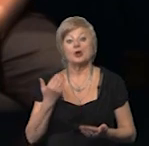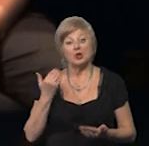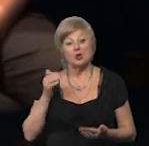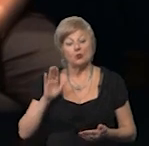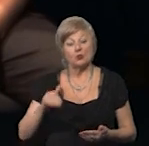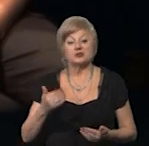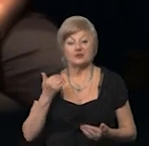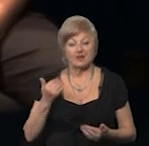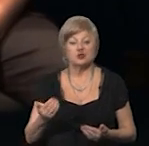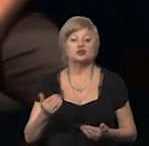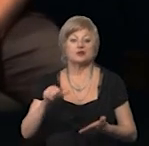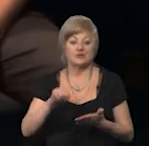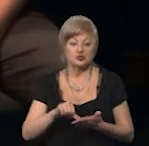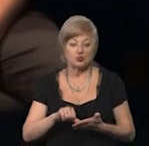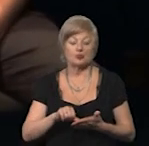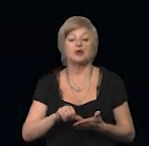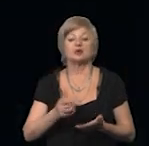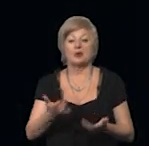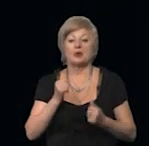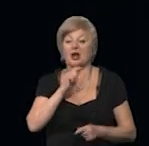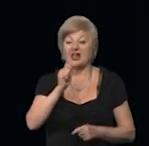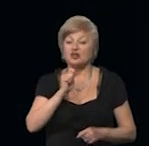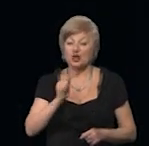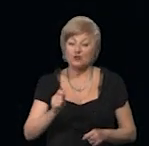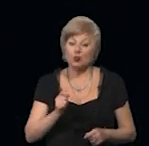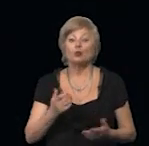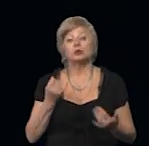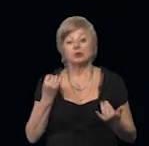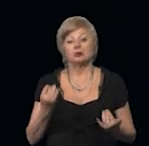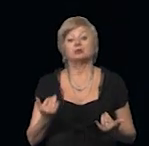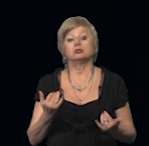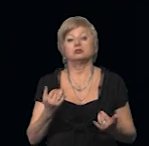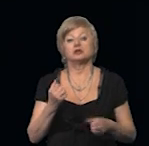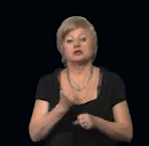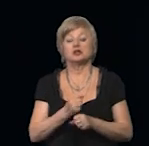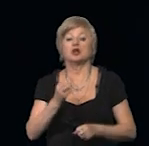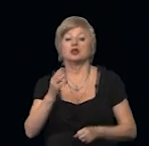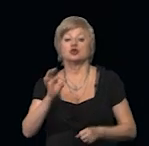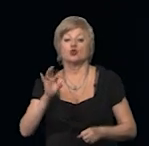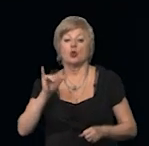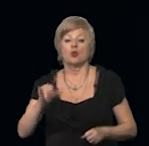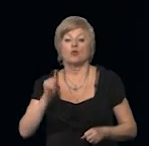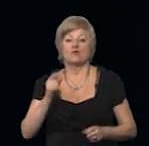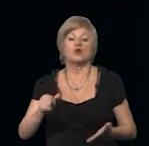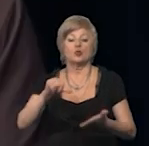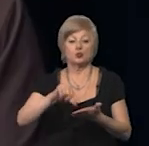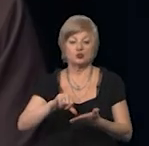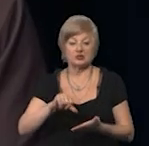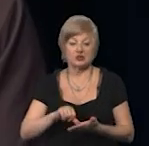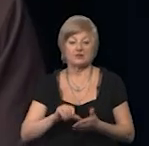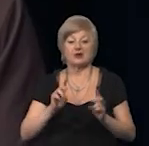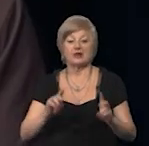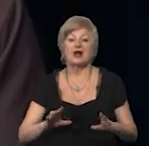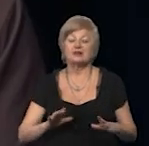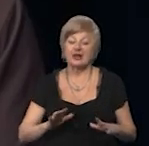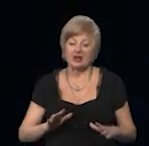хочу почати наше інтерв'ю. Нещодавно в ранковому шоу ви виступали у нас у якості тренера з «Цігун